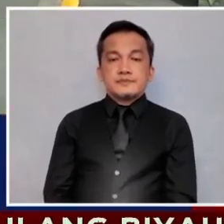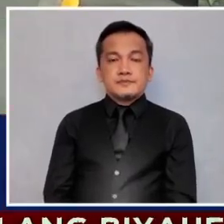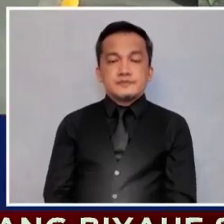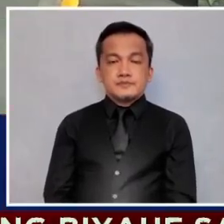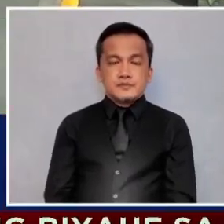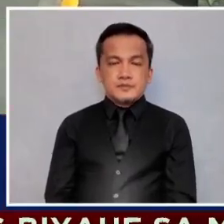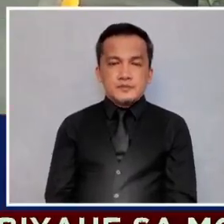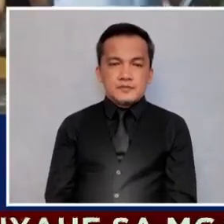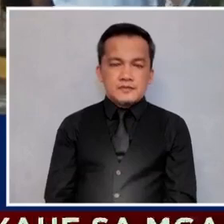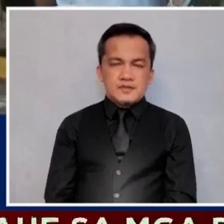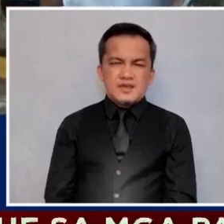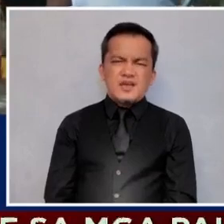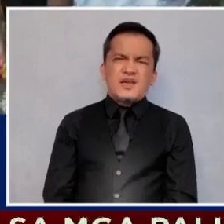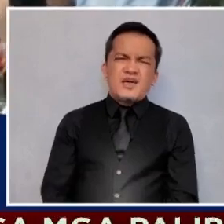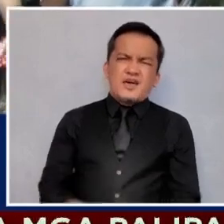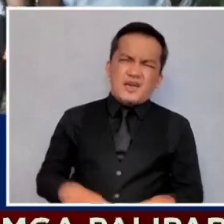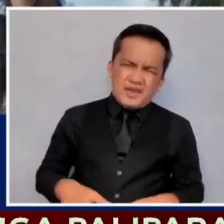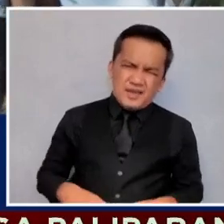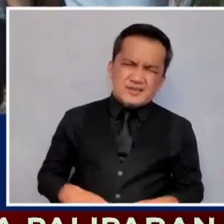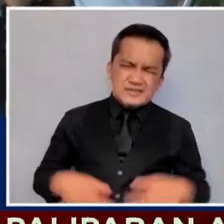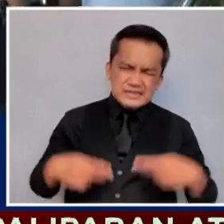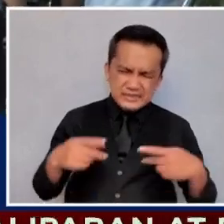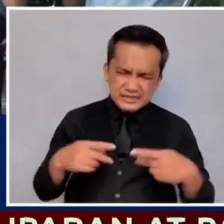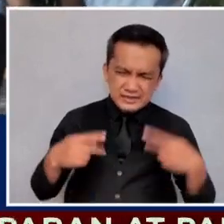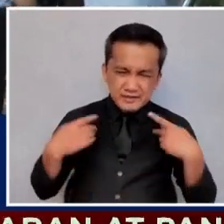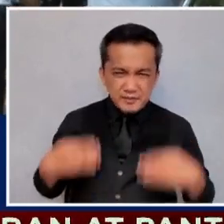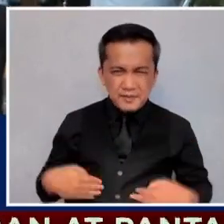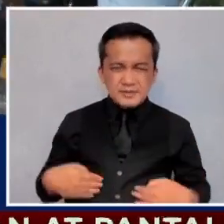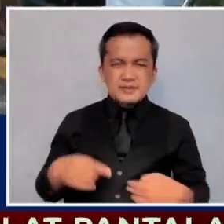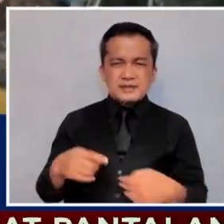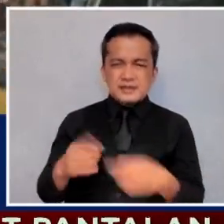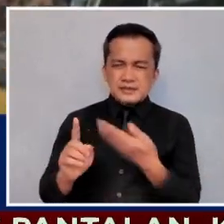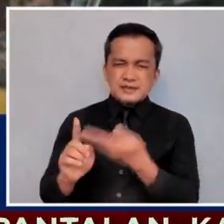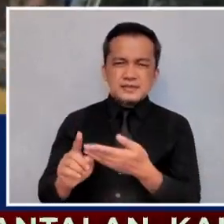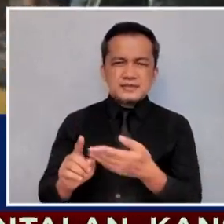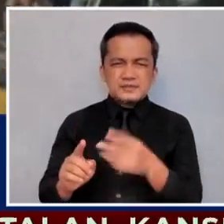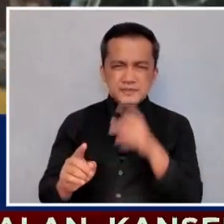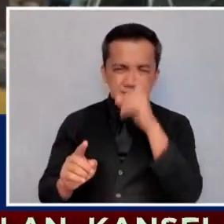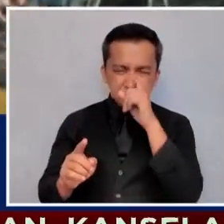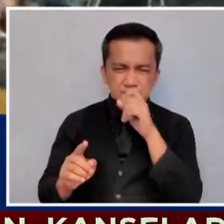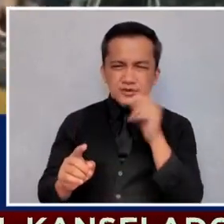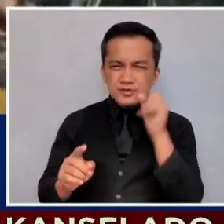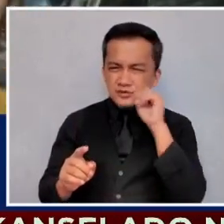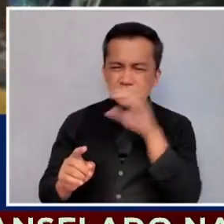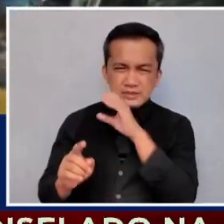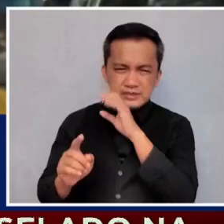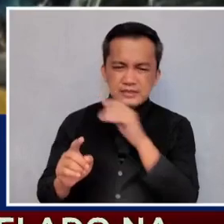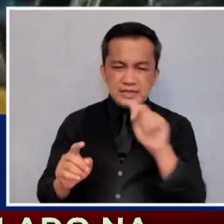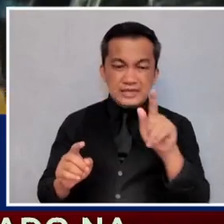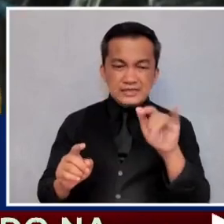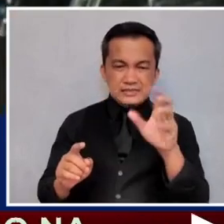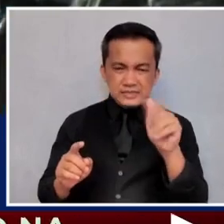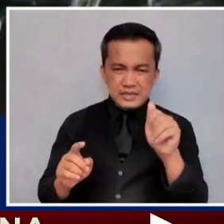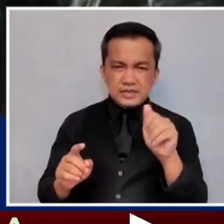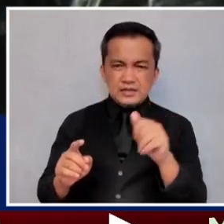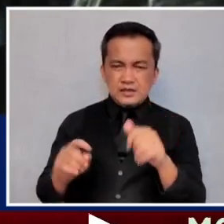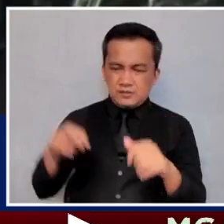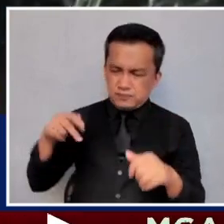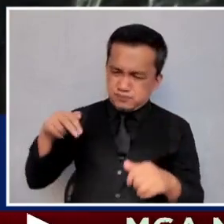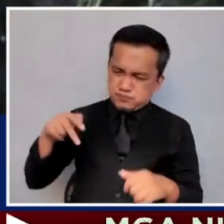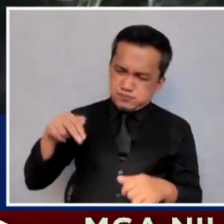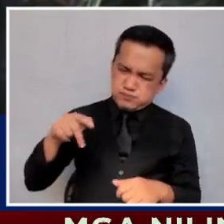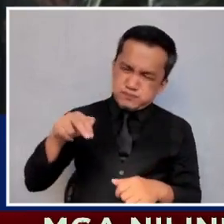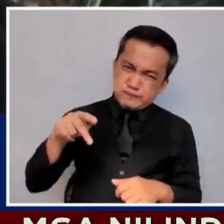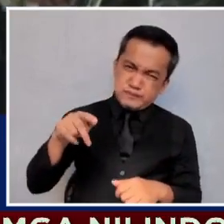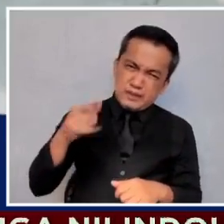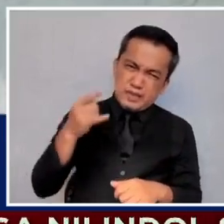Sumasakit na ang tuhod ng 65-anyos na si Alicia dahil sa haba ng nilalakad sa loob ng Manila North Cemetery. Kinatsaga